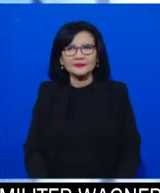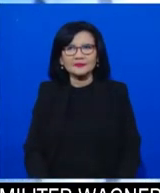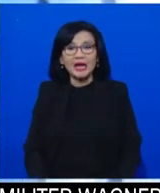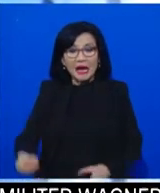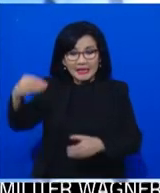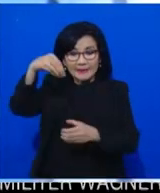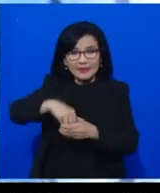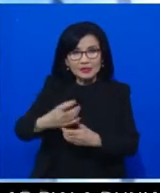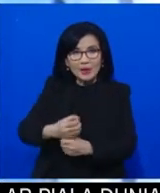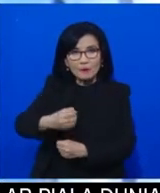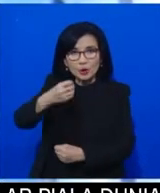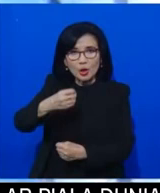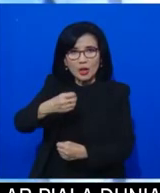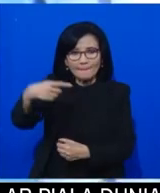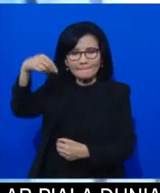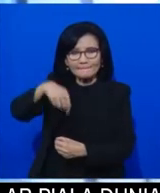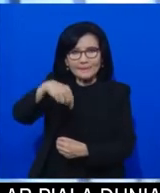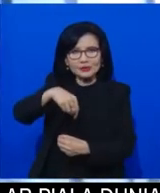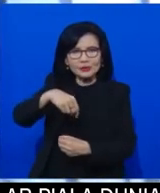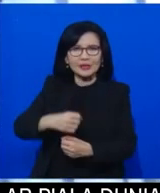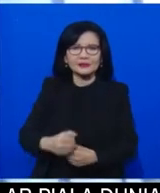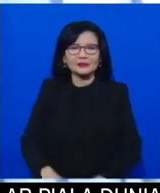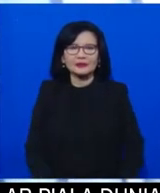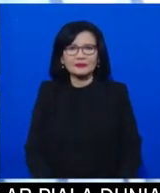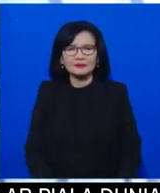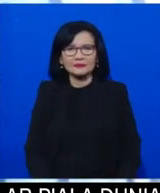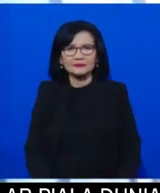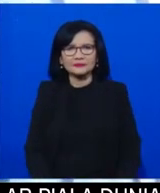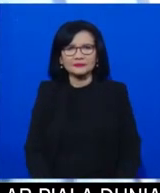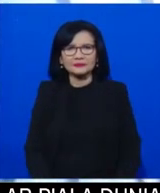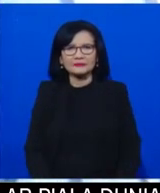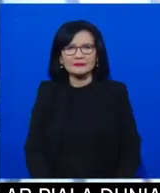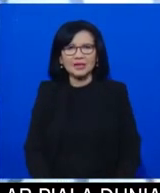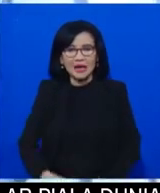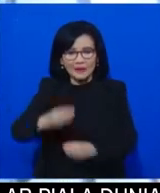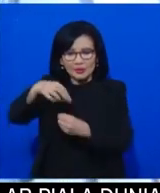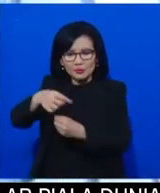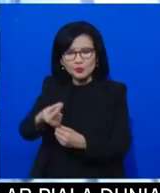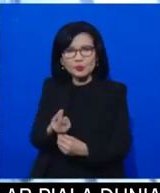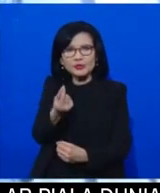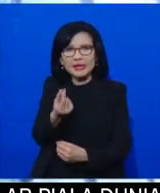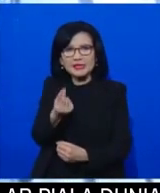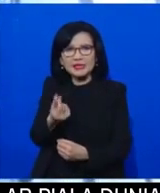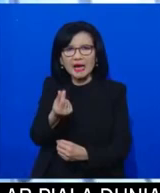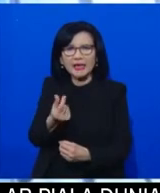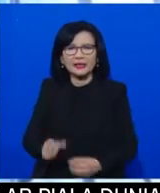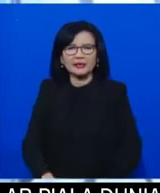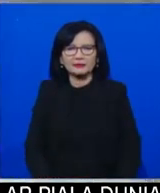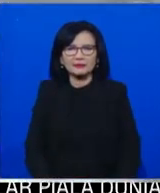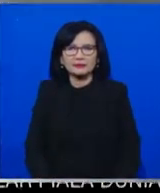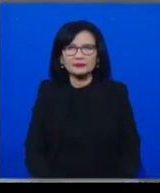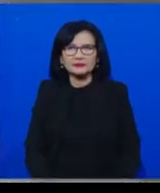dimasukkan dalam botol sebuah minuman kesehatan tadi dan di sumbunya dikasih kain. Setelah itu di...